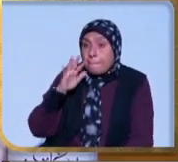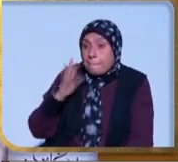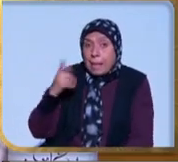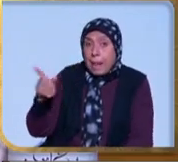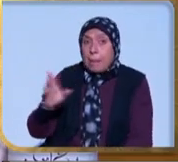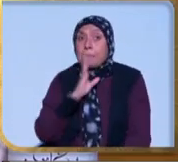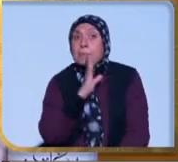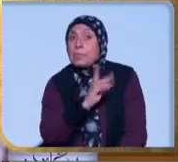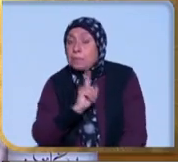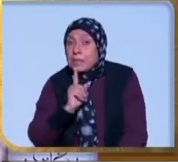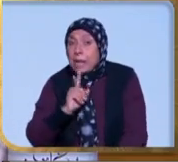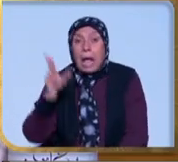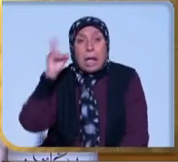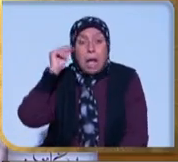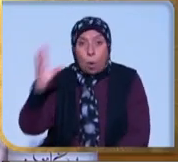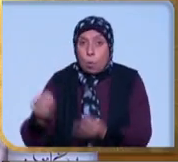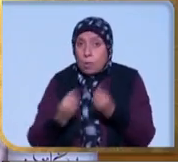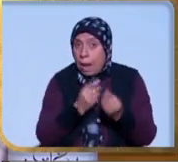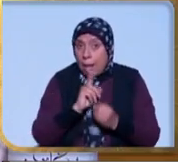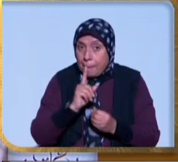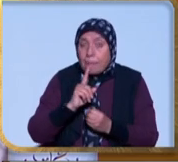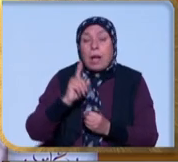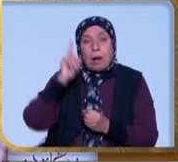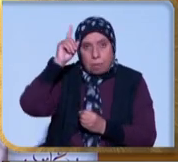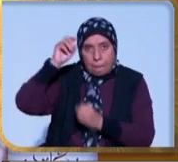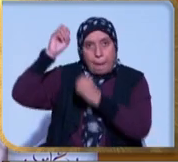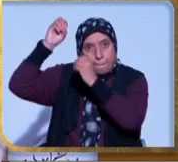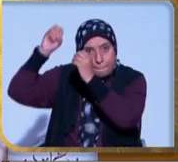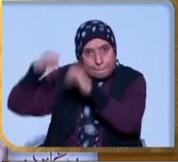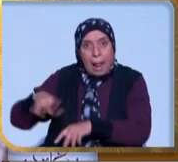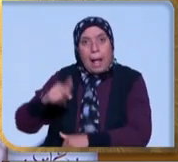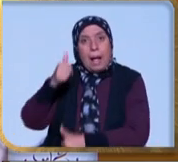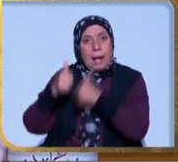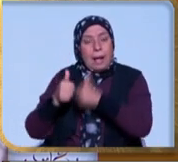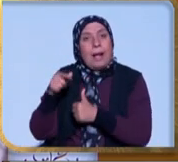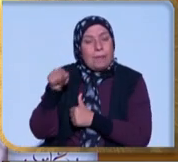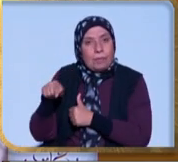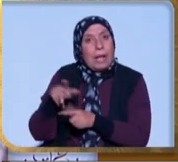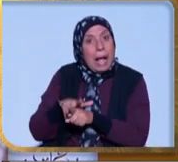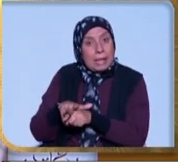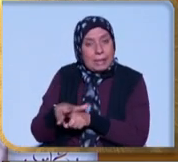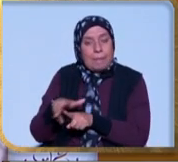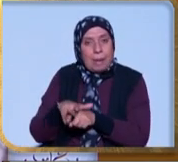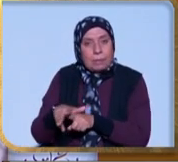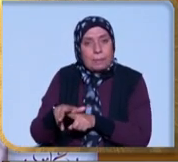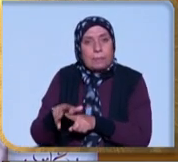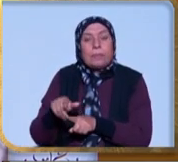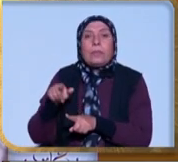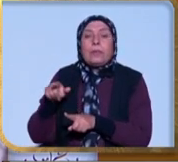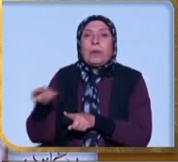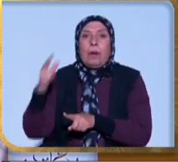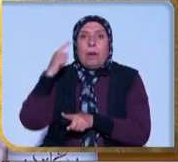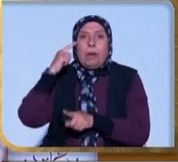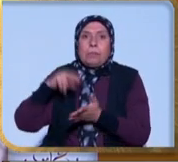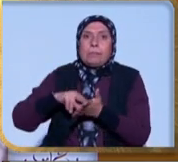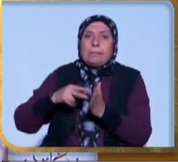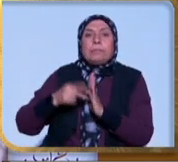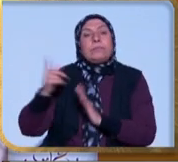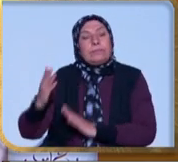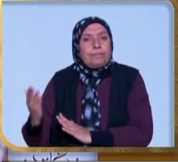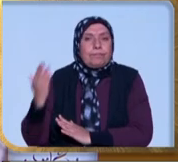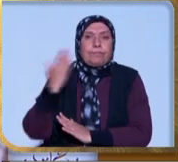ويتذكروا ويروحوا تاني لسيدنا موسى عليه السلام إنه يدعي ربنا يكشف عنهم العذاب. فدعا سيدنا